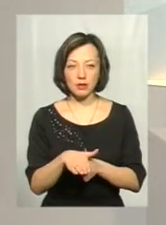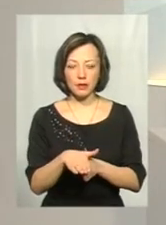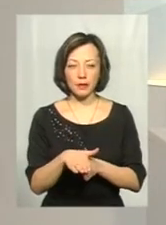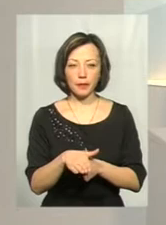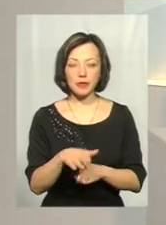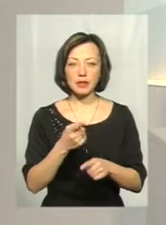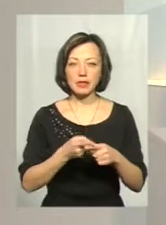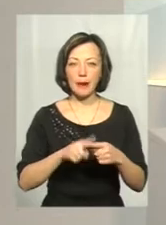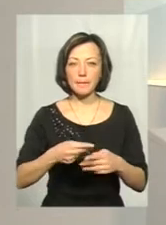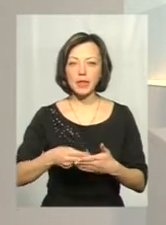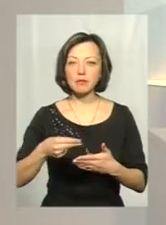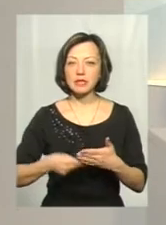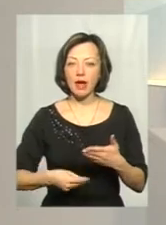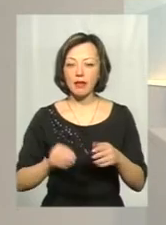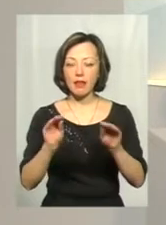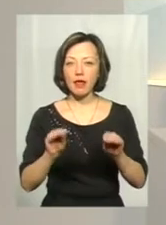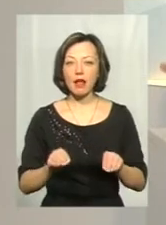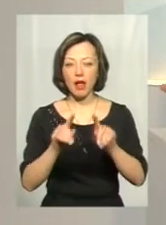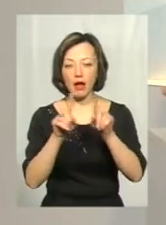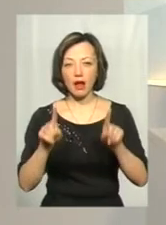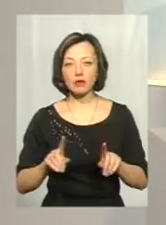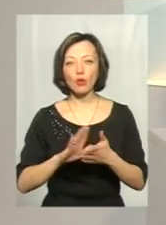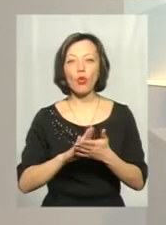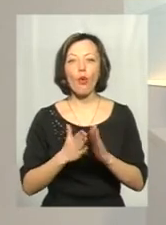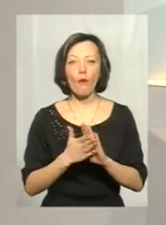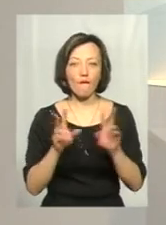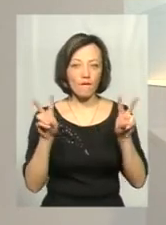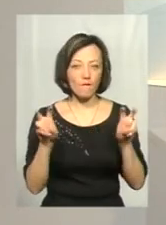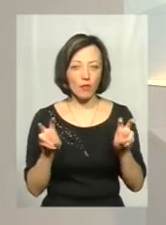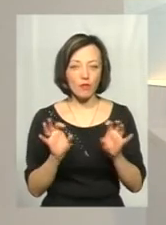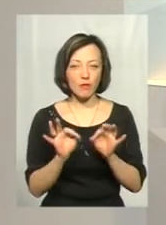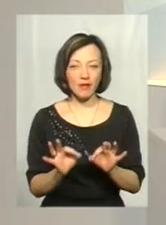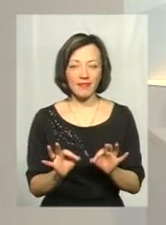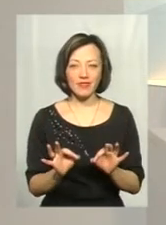відбуватись оце підписання декларації чи укладання договору, навіть як це правильно?